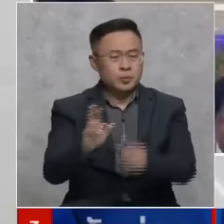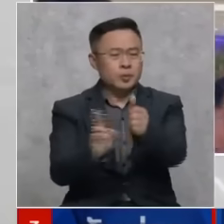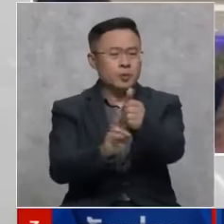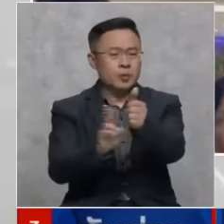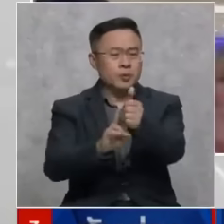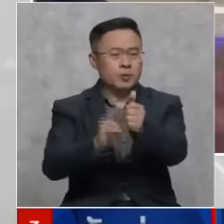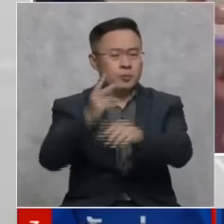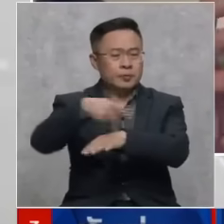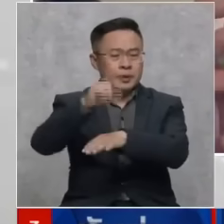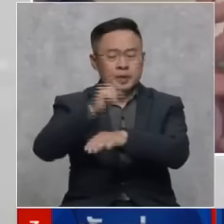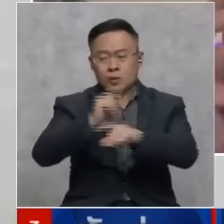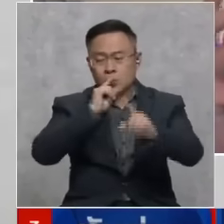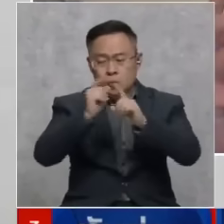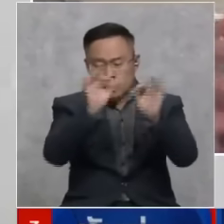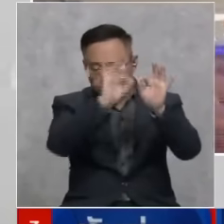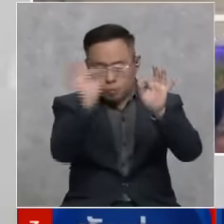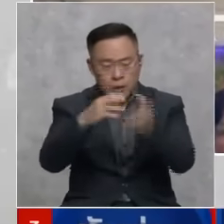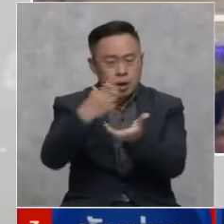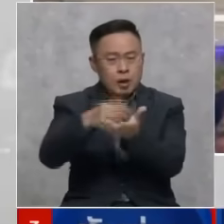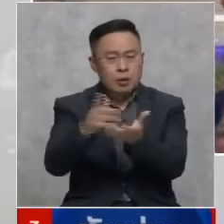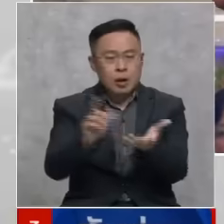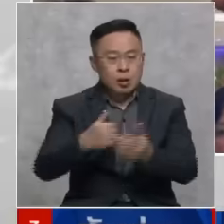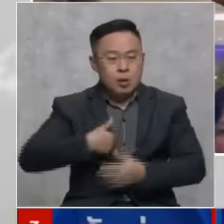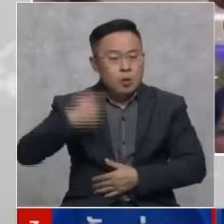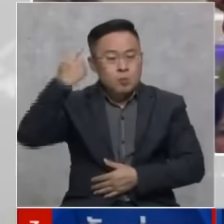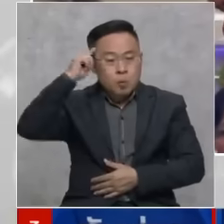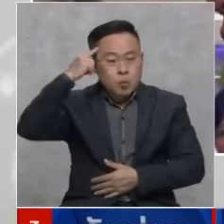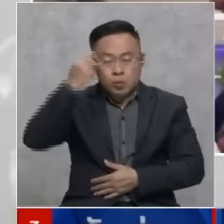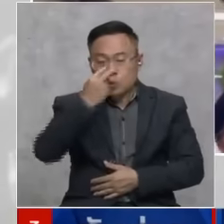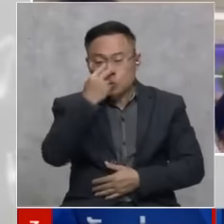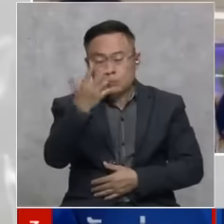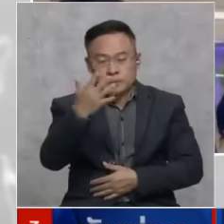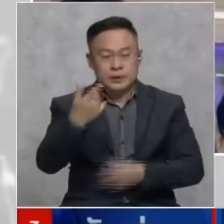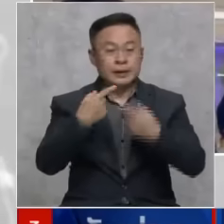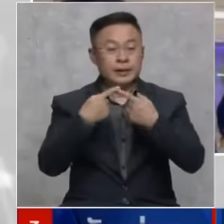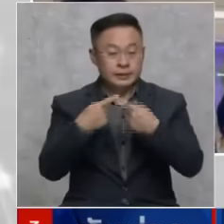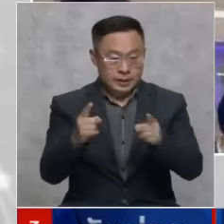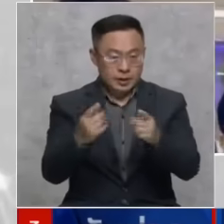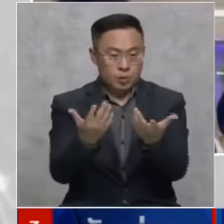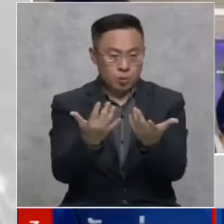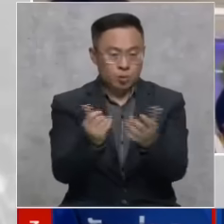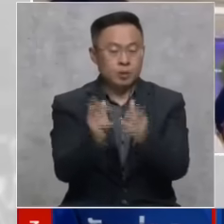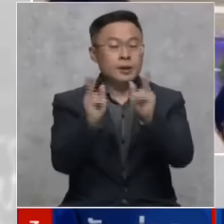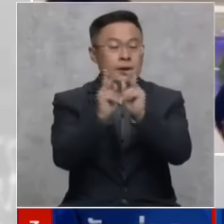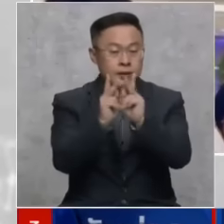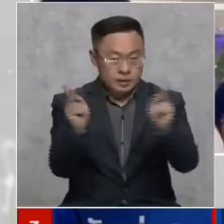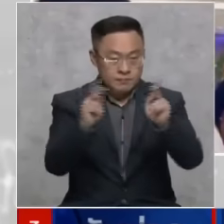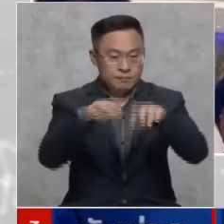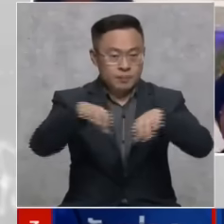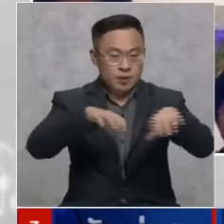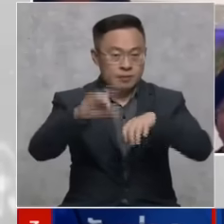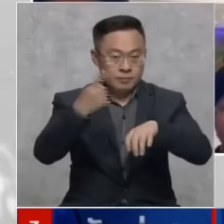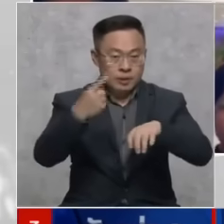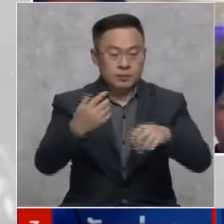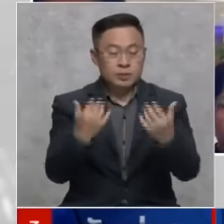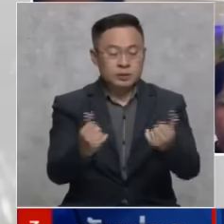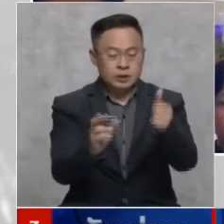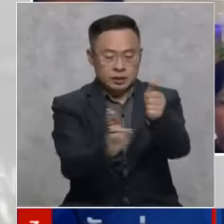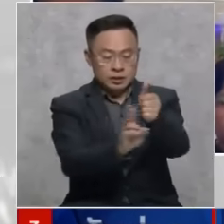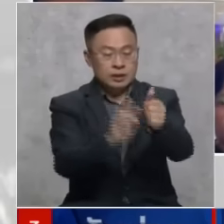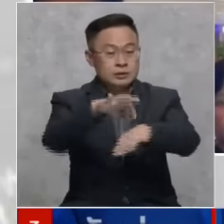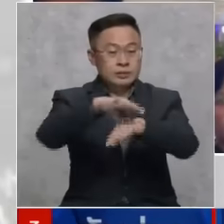อร์มีโค้ดในตารางมีโค้ดเฉยๆก็เข้าใจว่าเขาคงจะรออันที่หนึ่งก็คือเขายังทำงานหลายๆเรื่องเ